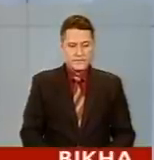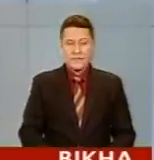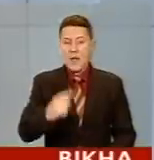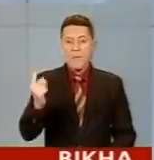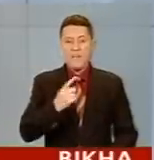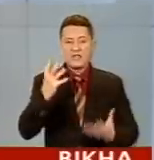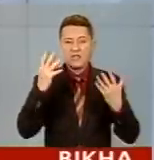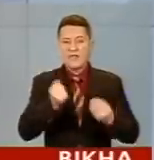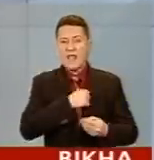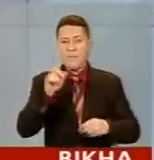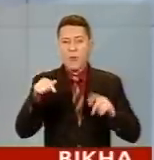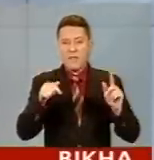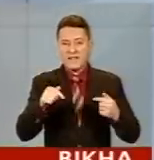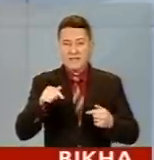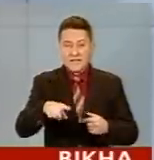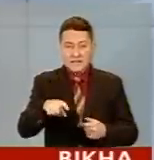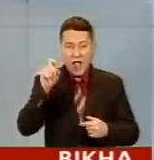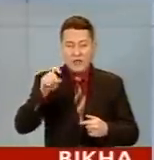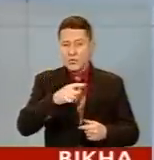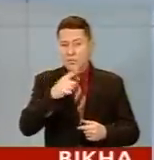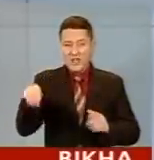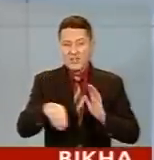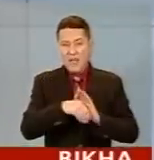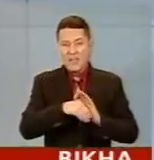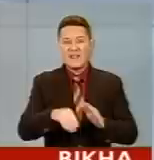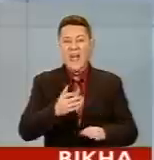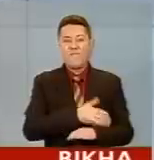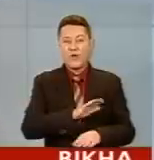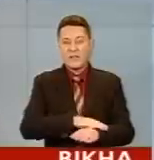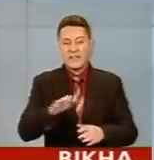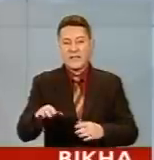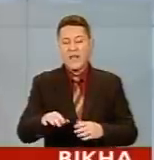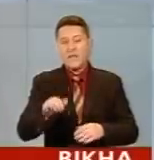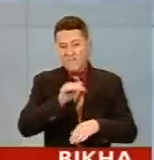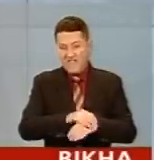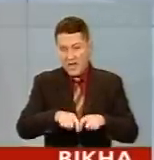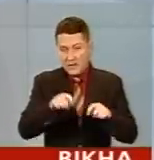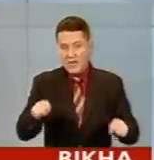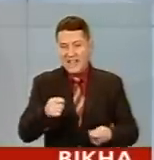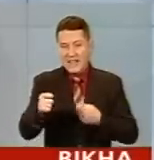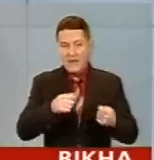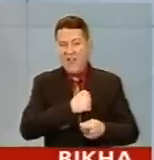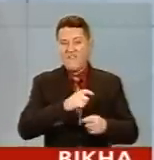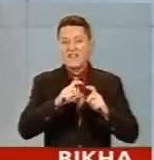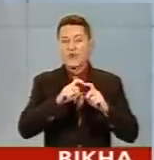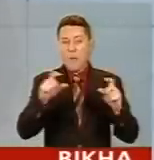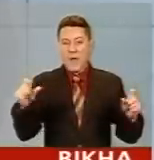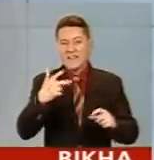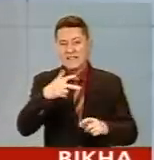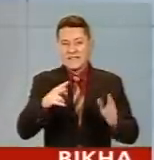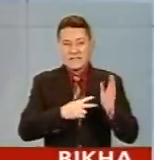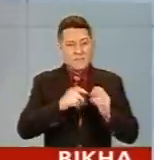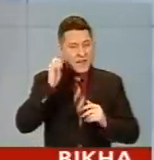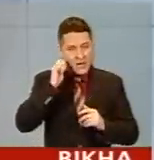Перший день мобілізації на Гачку – перші хабарники. На Волині викрили керівника відділу комплектування особового складу військкомату.